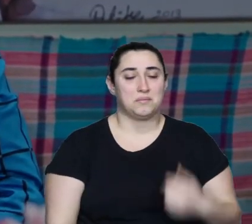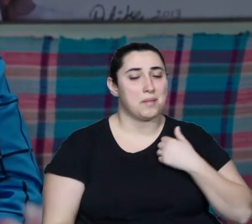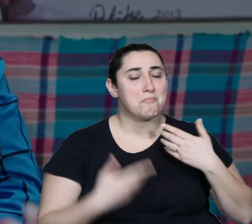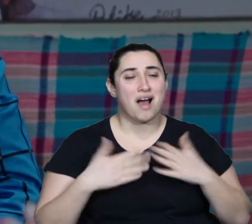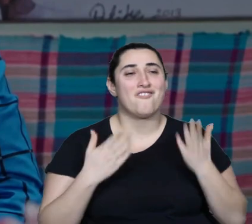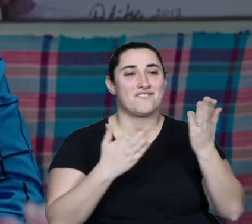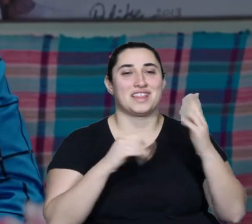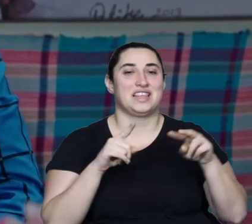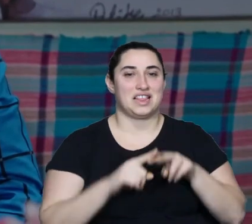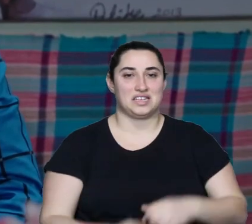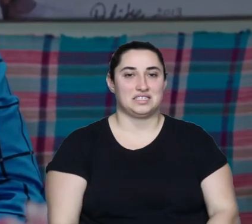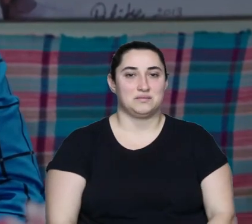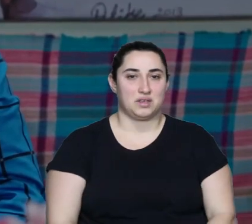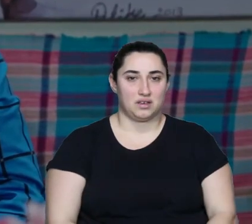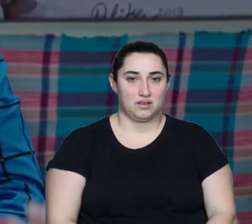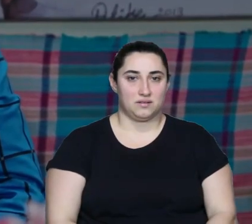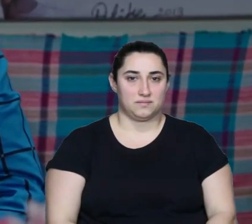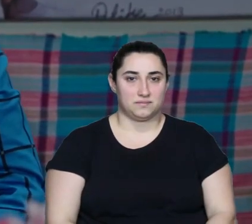Yaktın beni Nazmiye.